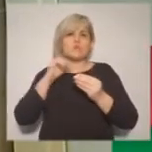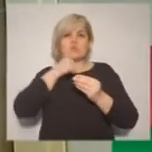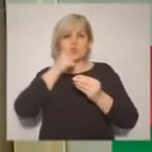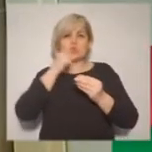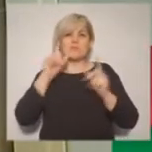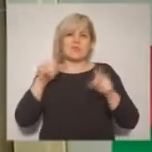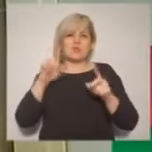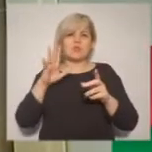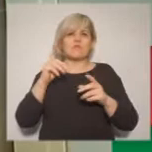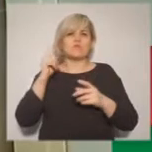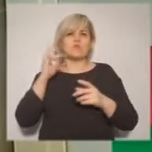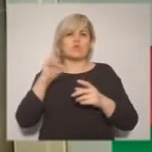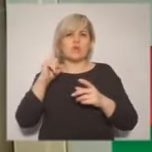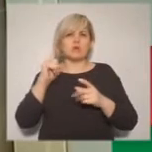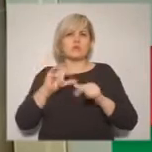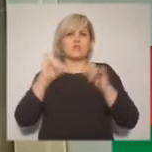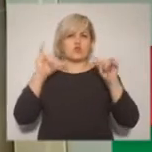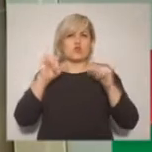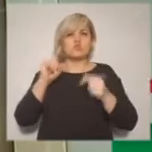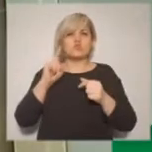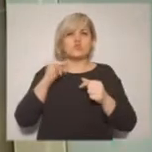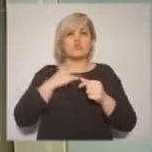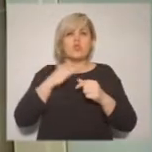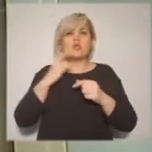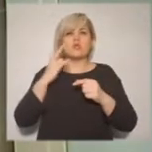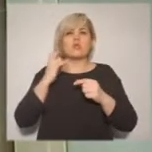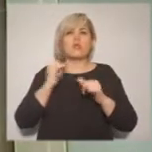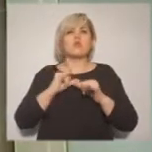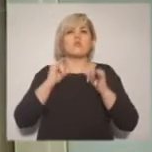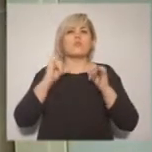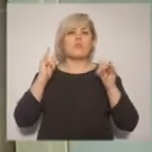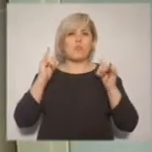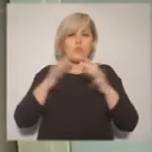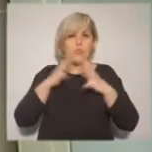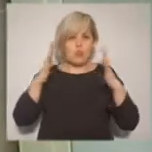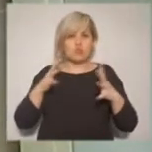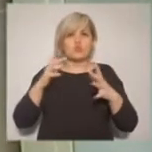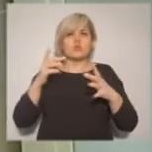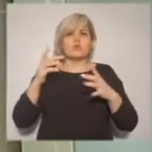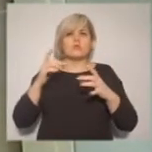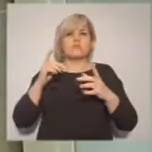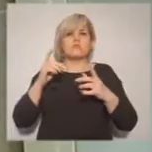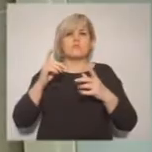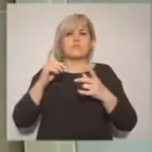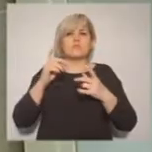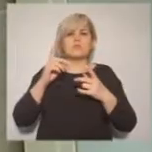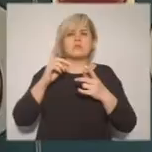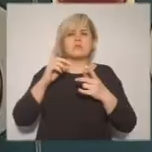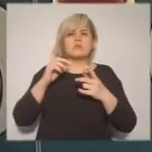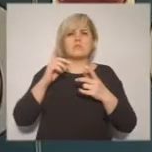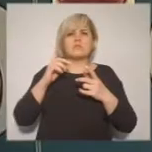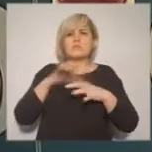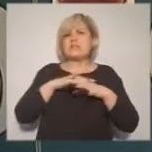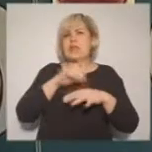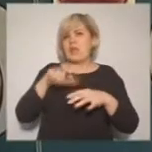превышает, потому что у нас наибольшая, конечно, пораженность населения именно от 20 до 39 лет, то есть самое активное